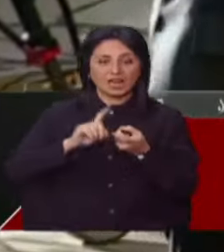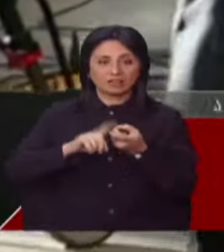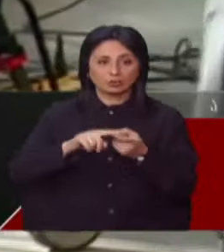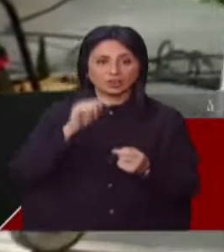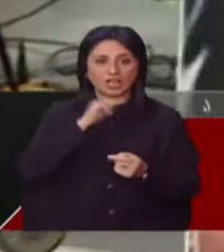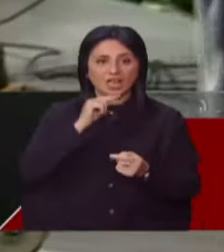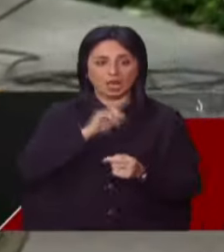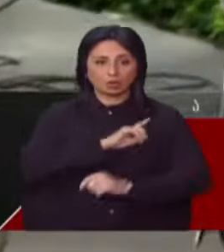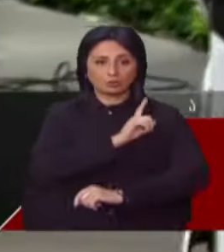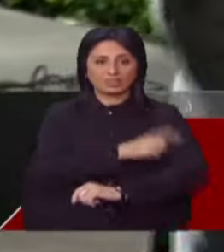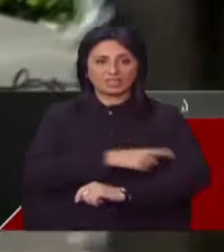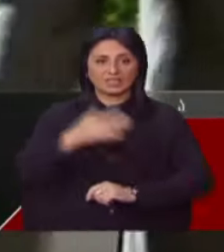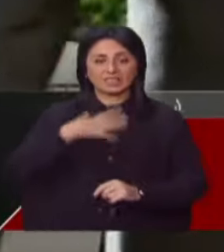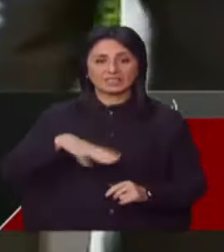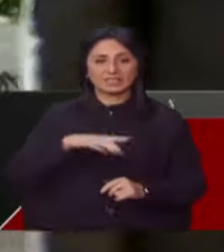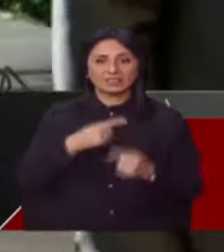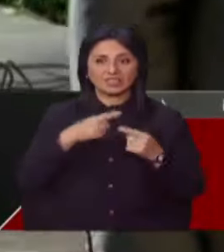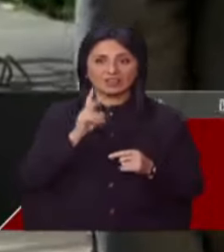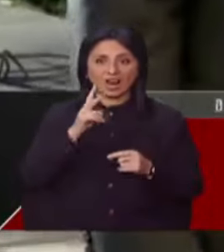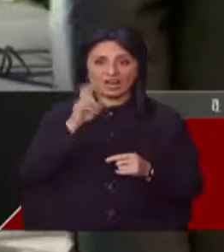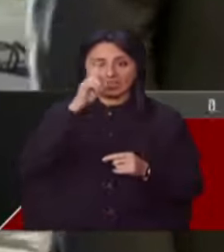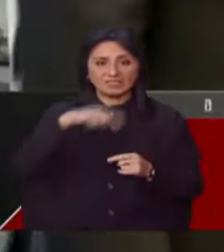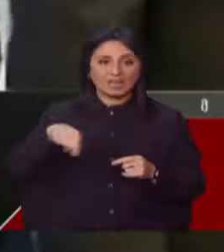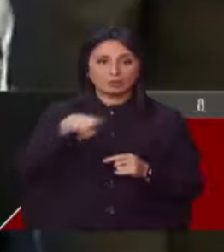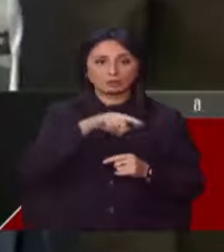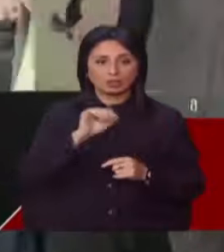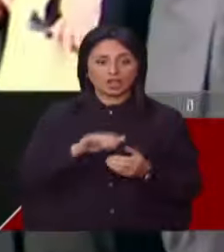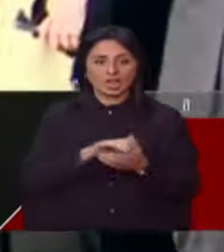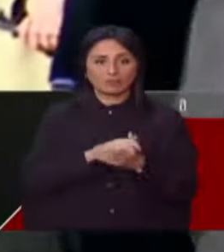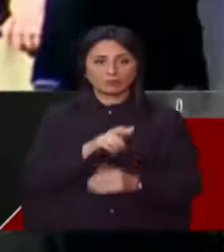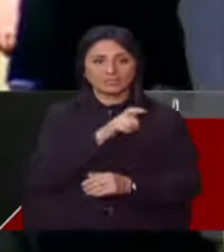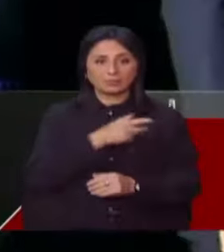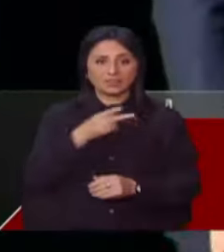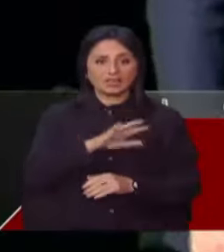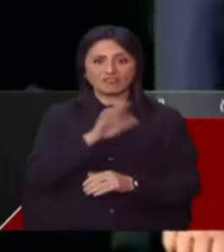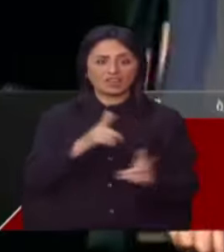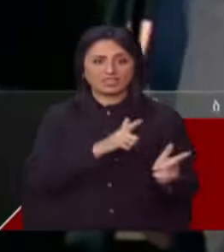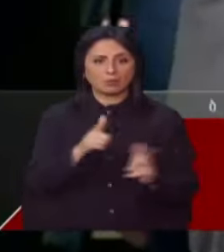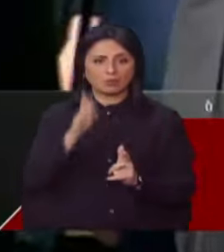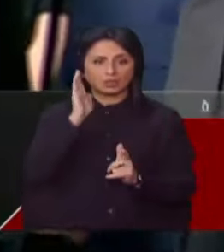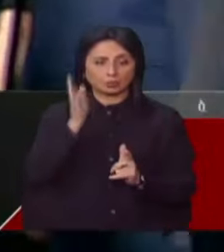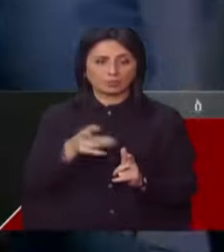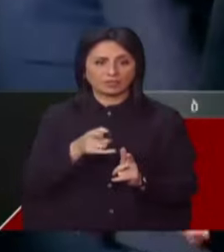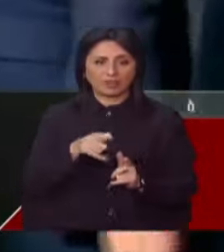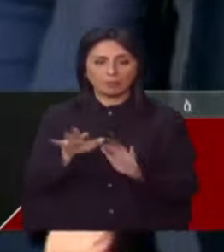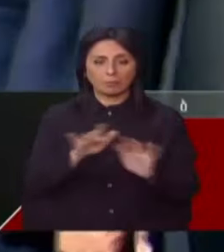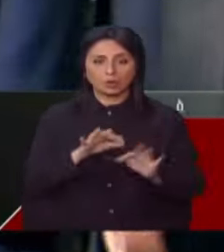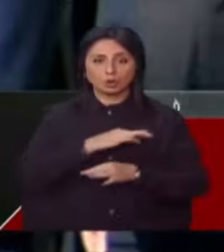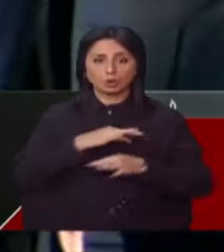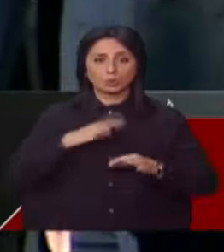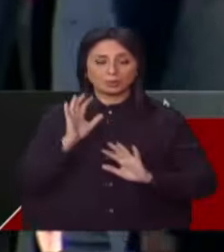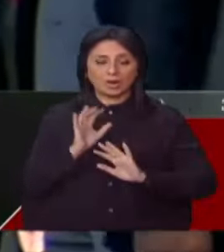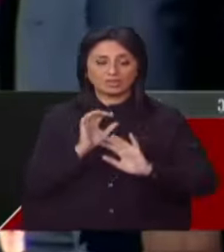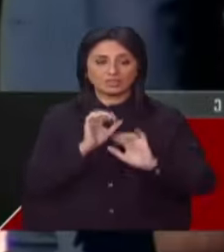დაკავშირებადობით ეკონომიკურად ძლიერი საქართველო სხვა კანდიდატ სახელმწიფოებს შორის ევროკავშირის წევრობისთვის ყველაზე მომზადებული იქნება და ამ პროცესში უნგრეთი რომ